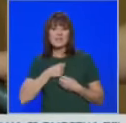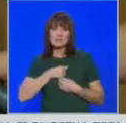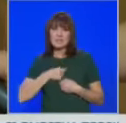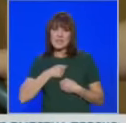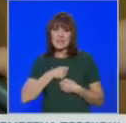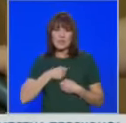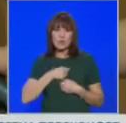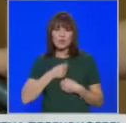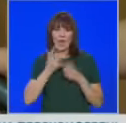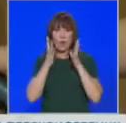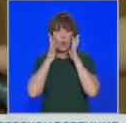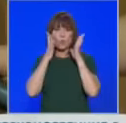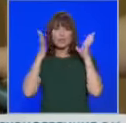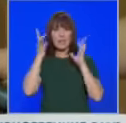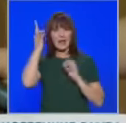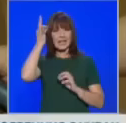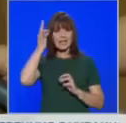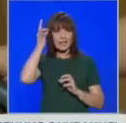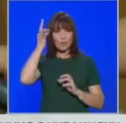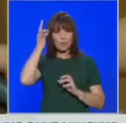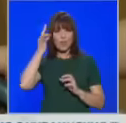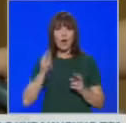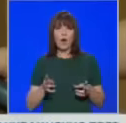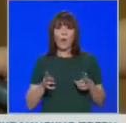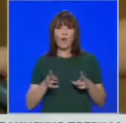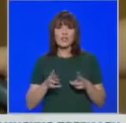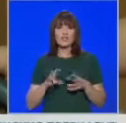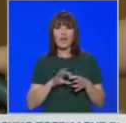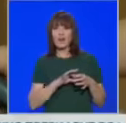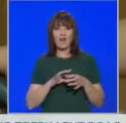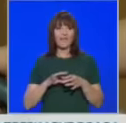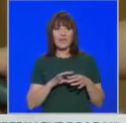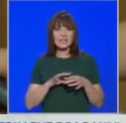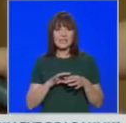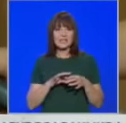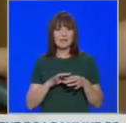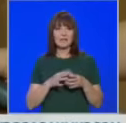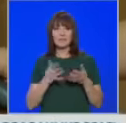такъв кошмари сънува, ограничава връзките с останалите